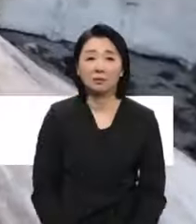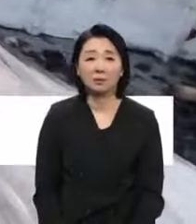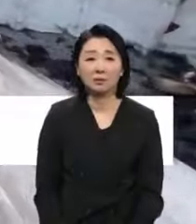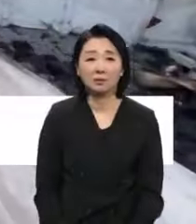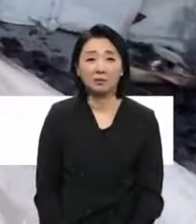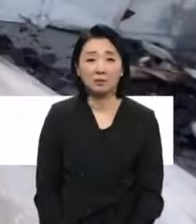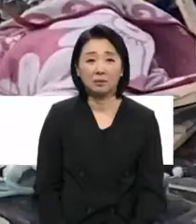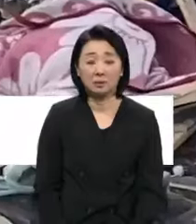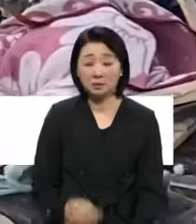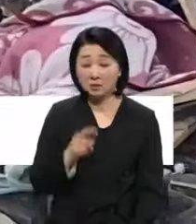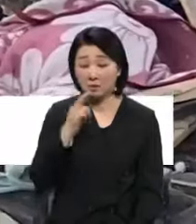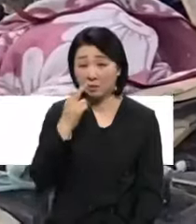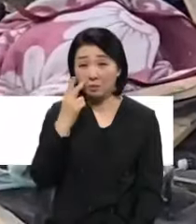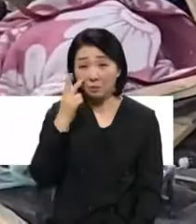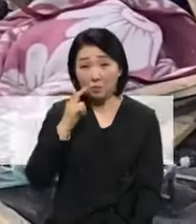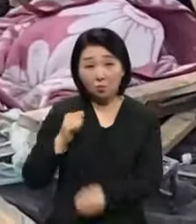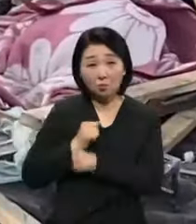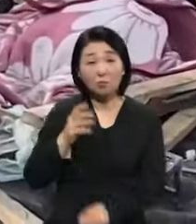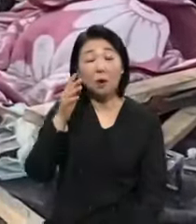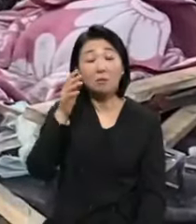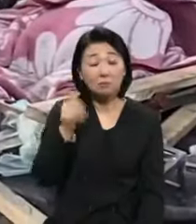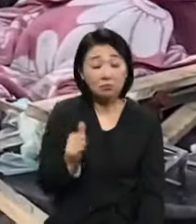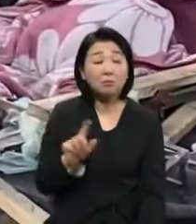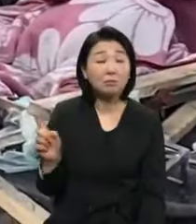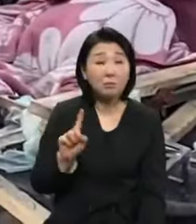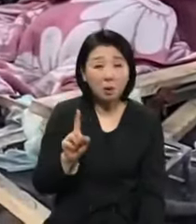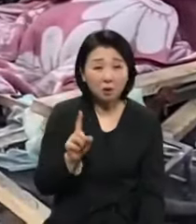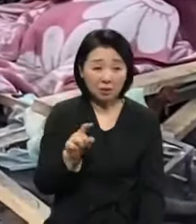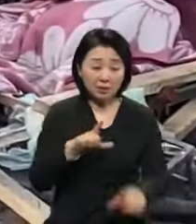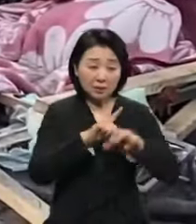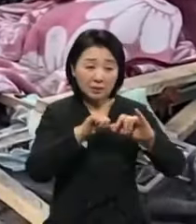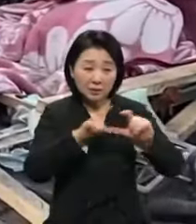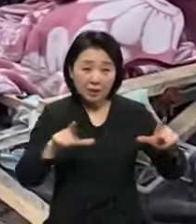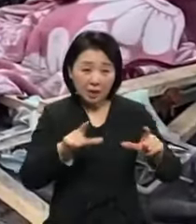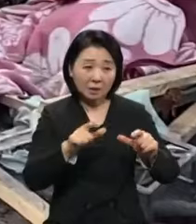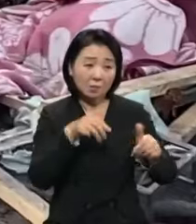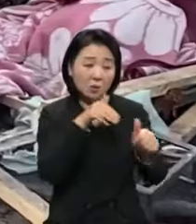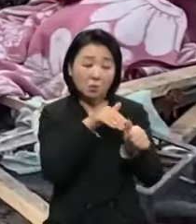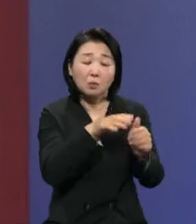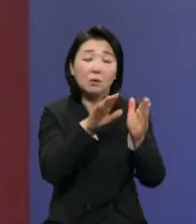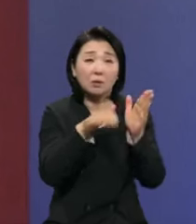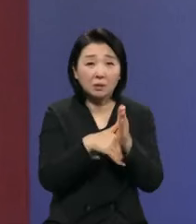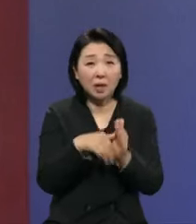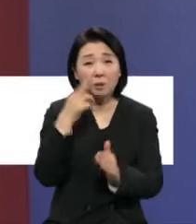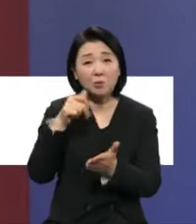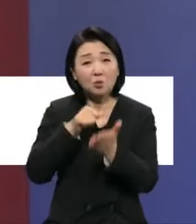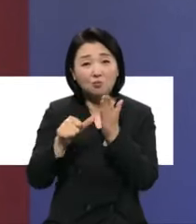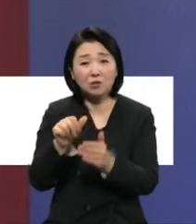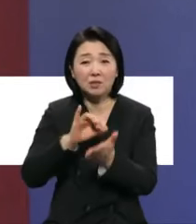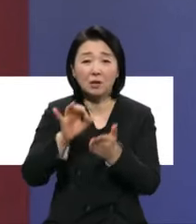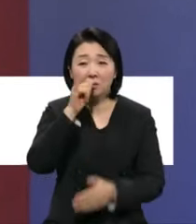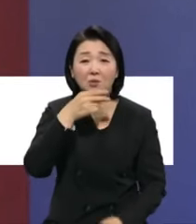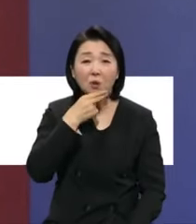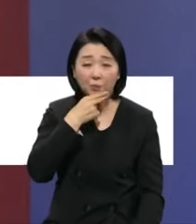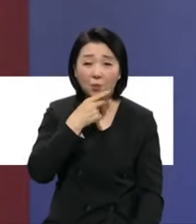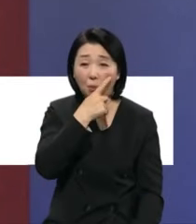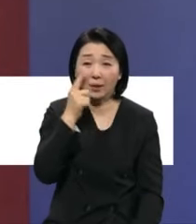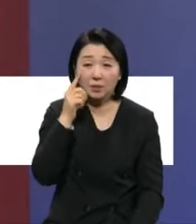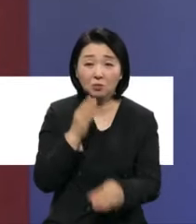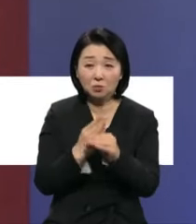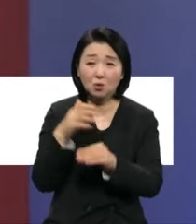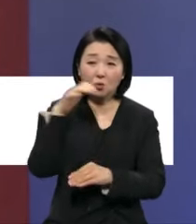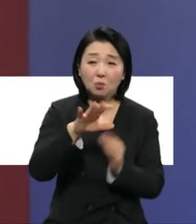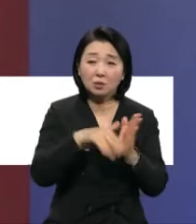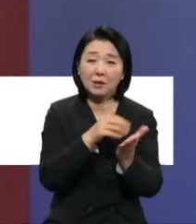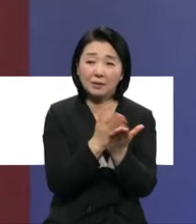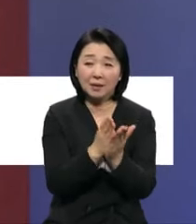당장 미 국방부에선 민간인 공격에 미국 무기가 쓰였는지 질문이 쏟아졌습니다. I do not know what type of munition was used in